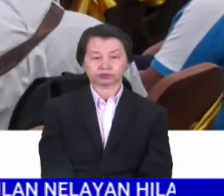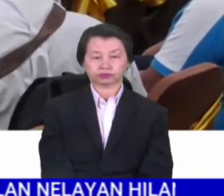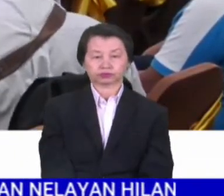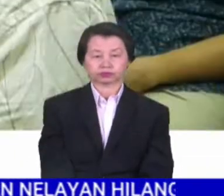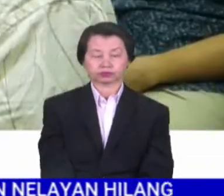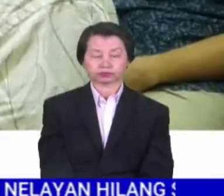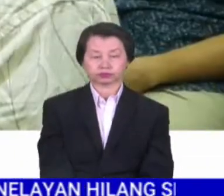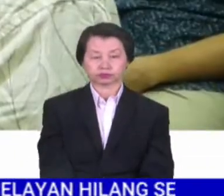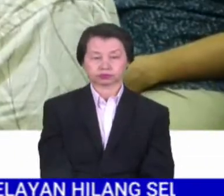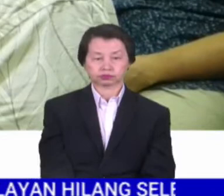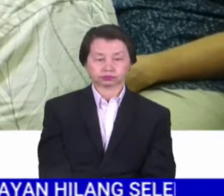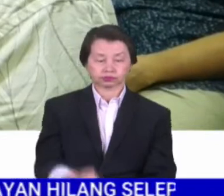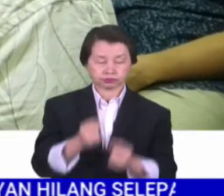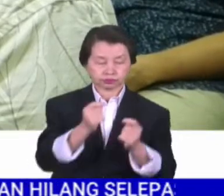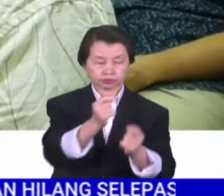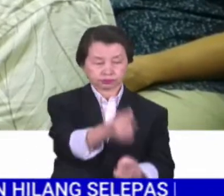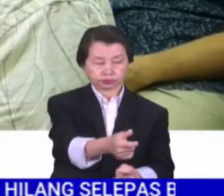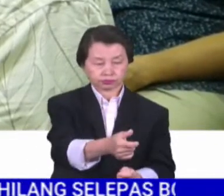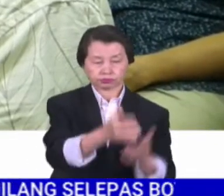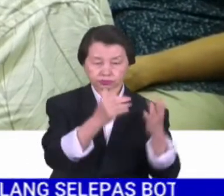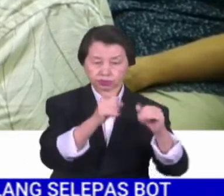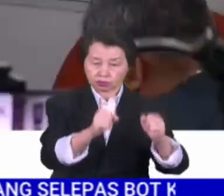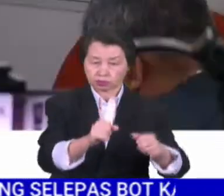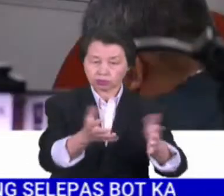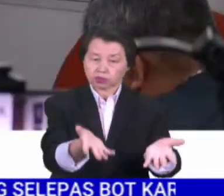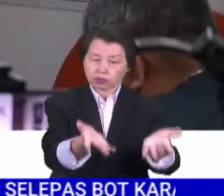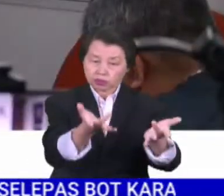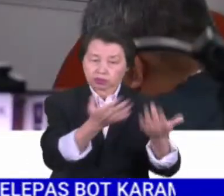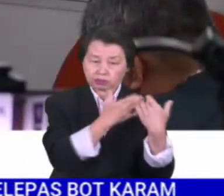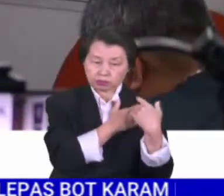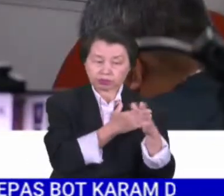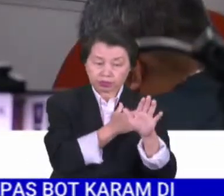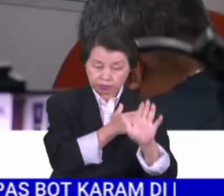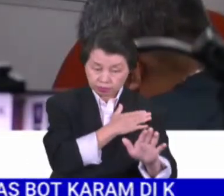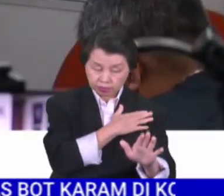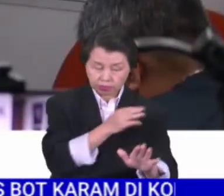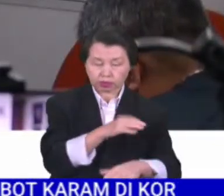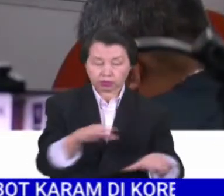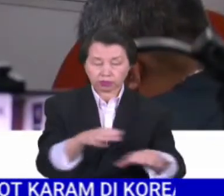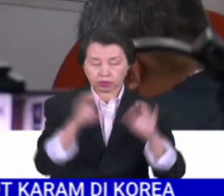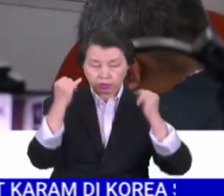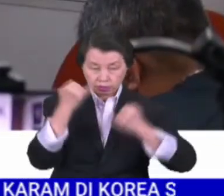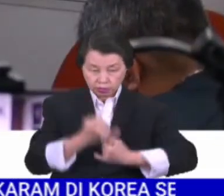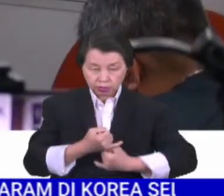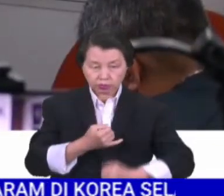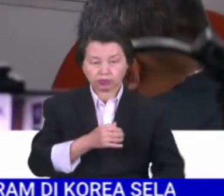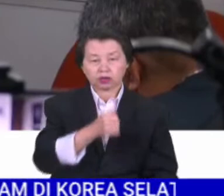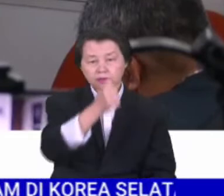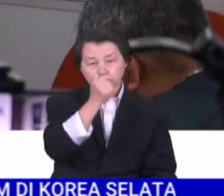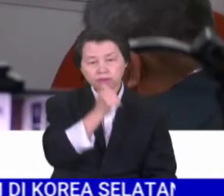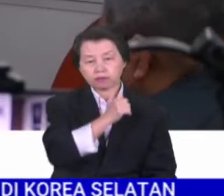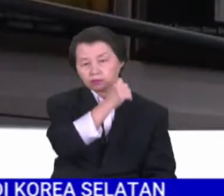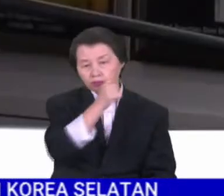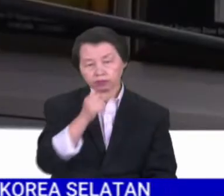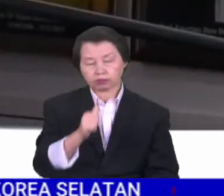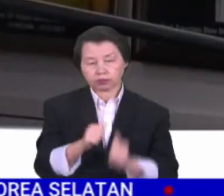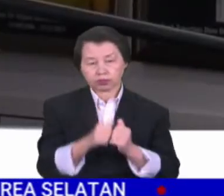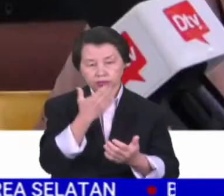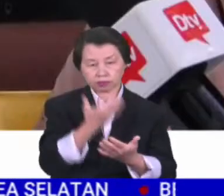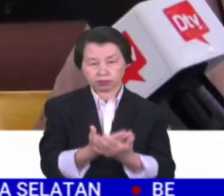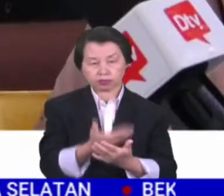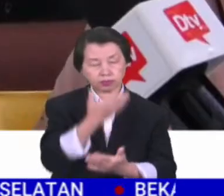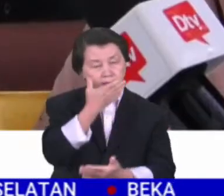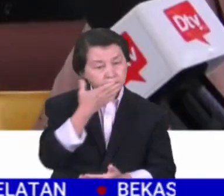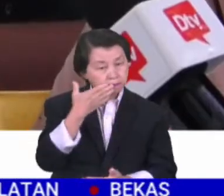Sumbangan itu diharap dapat meringankan beban mereka sekaligus dapat menjalani ibadah puasa dengan sempurna.